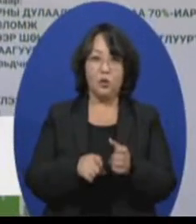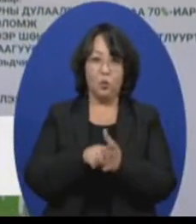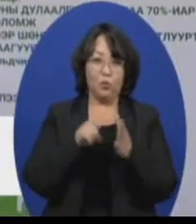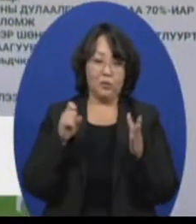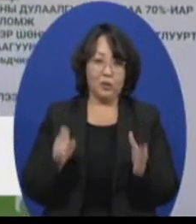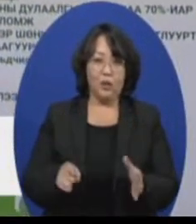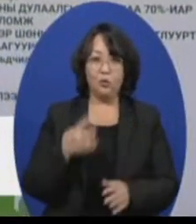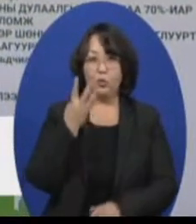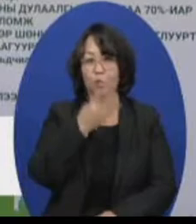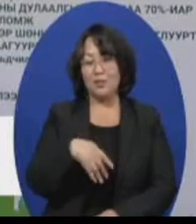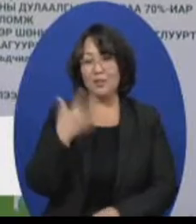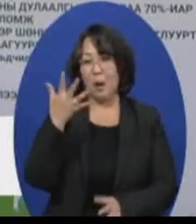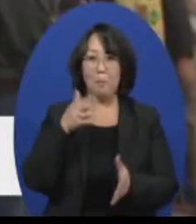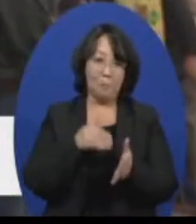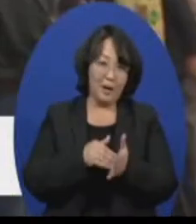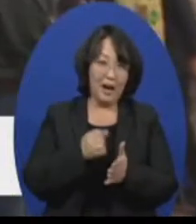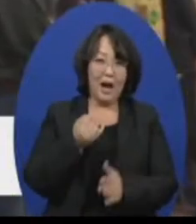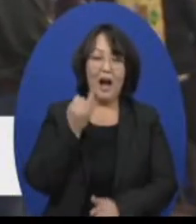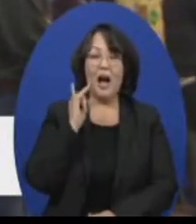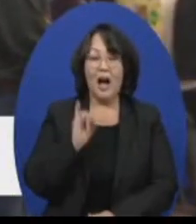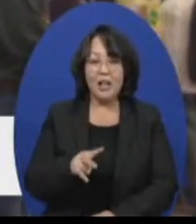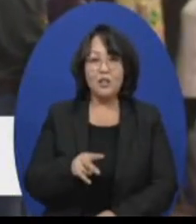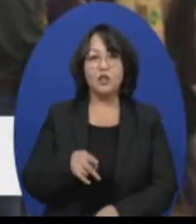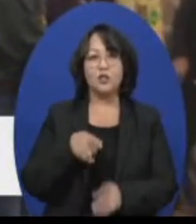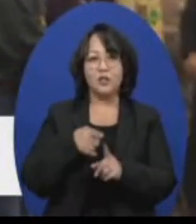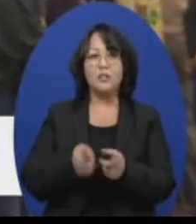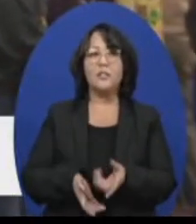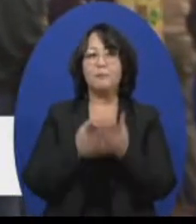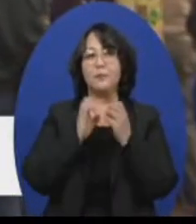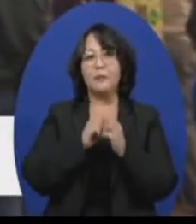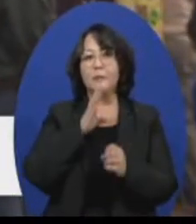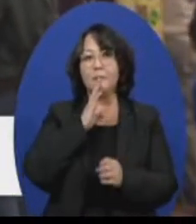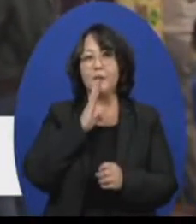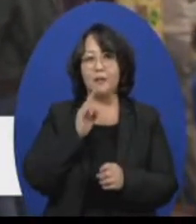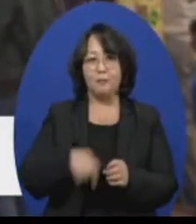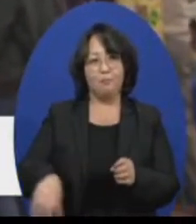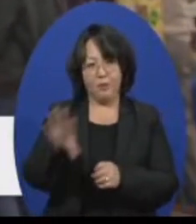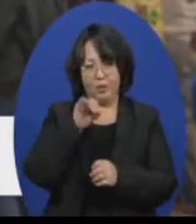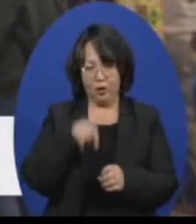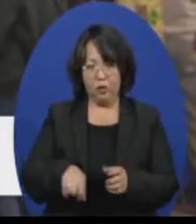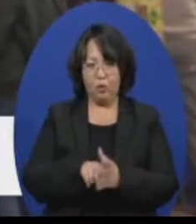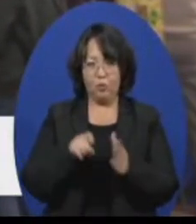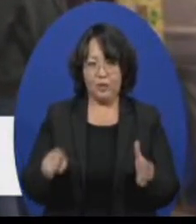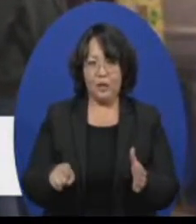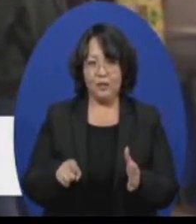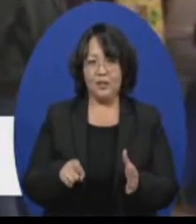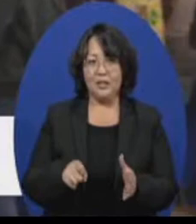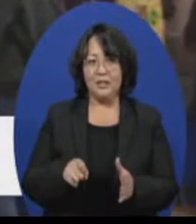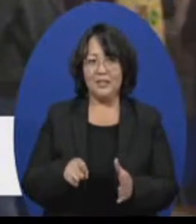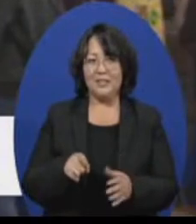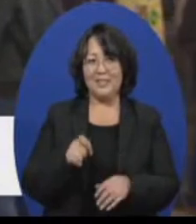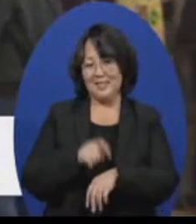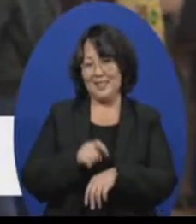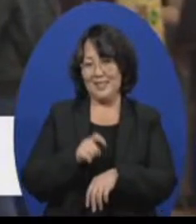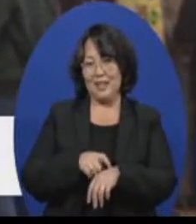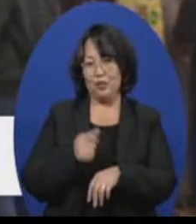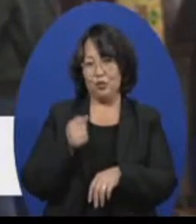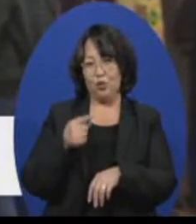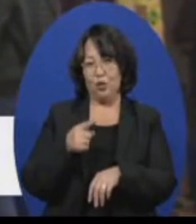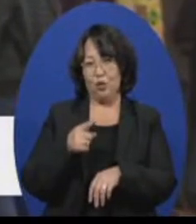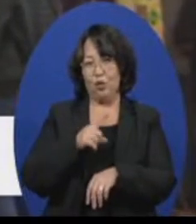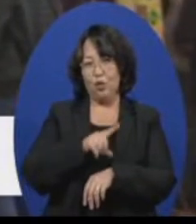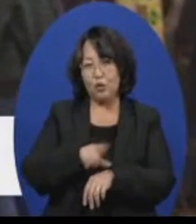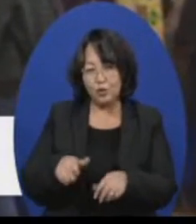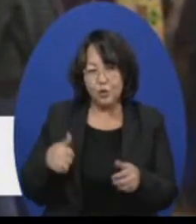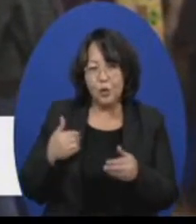жилийн хугацаанд 4-5 мянган айл гэсэн ийм зорилттой байгаа. Энэ жилийн хугацаанд бид нэр одоо яг одоо цаг болсон нэлийн орой